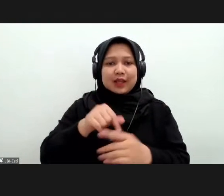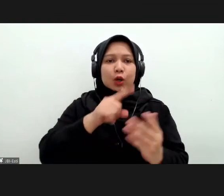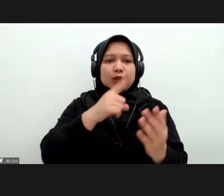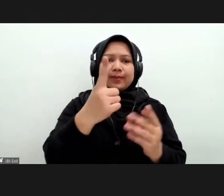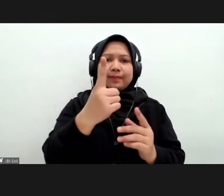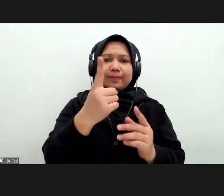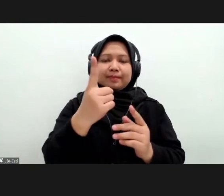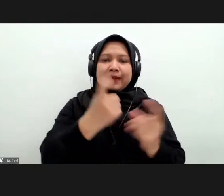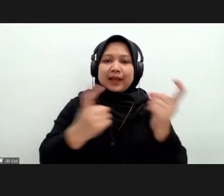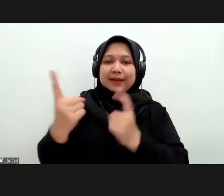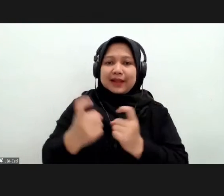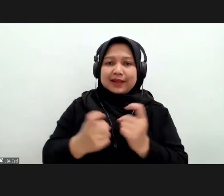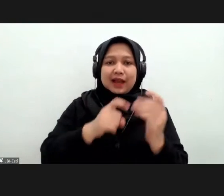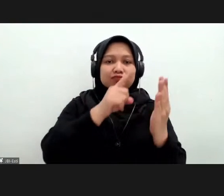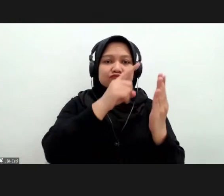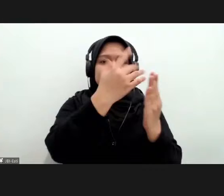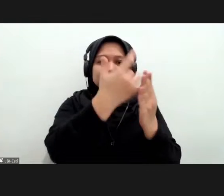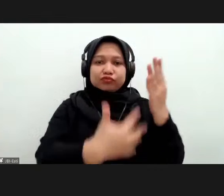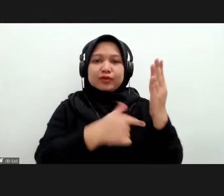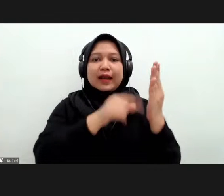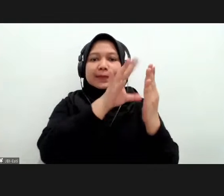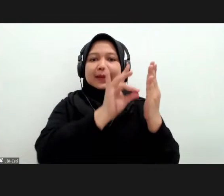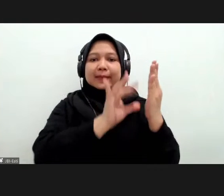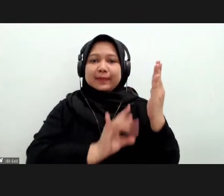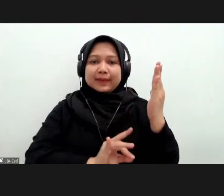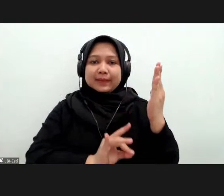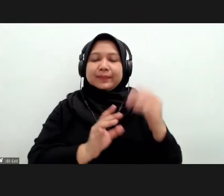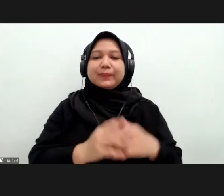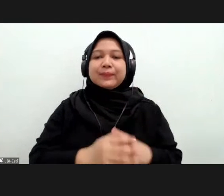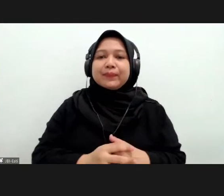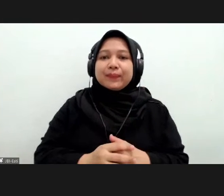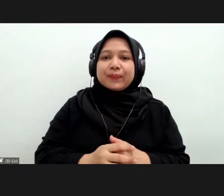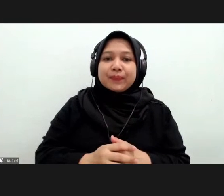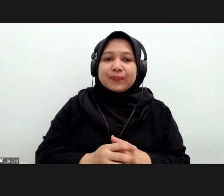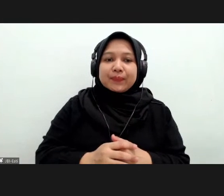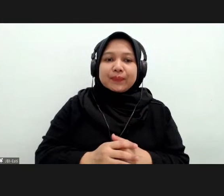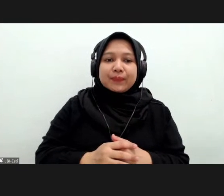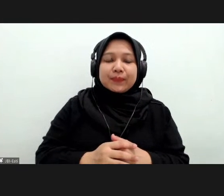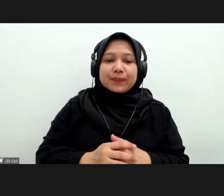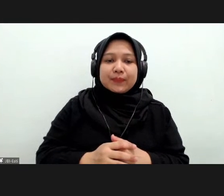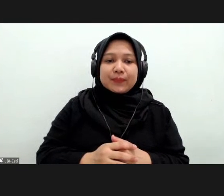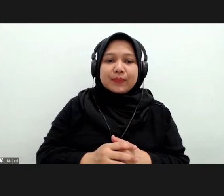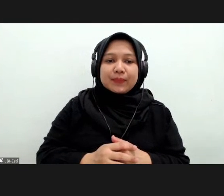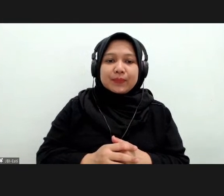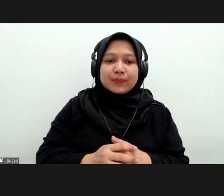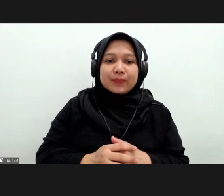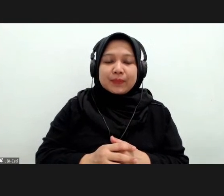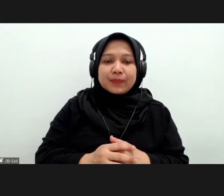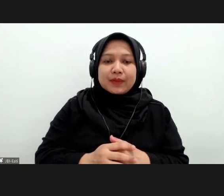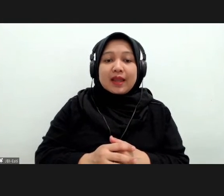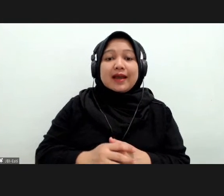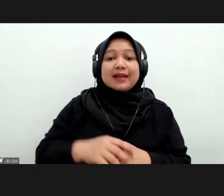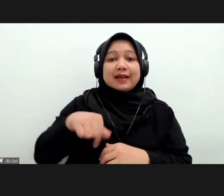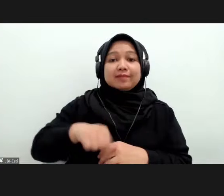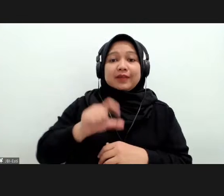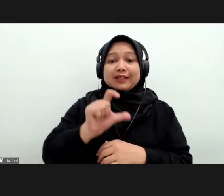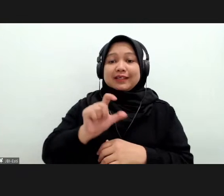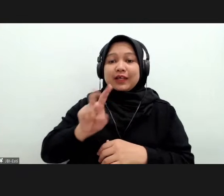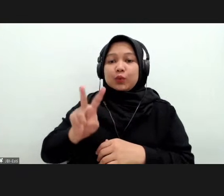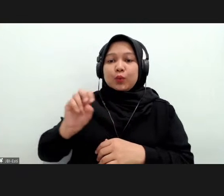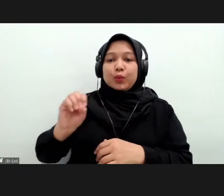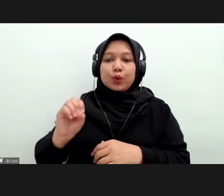maupun pada kolom chat YouTube. Bapak Ibu sekalian, Civil 20 atau C20 sejatinya merupakan salah satu... Ladies and